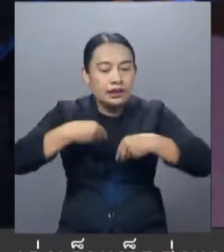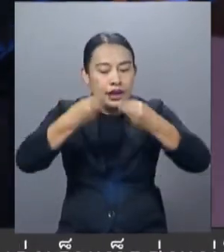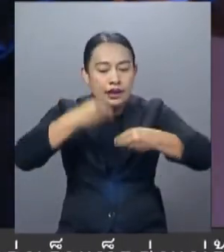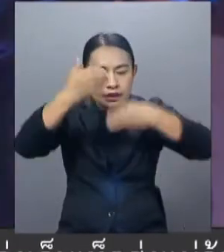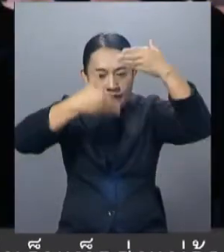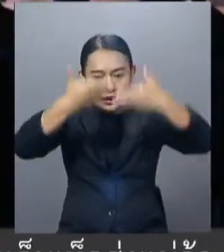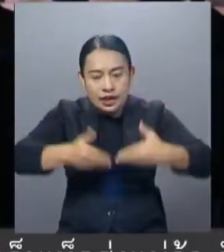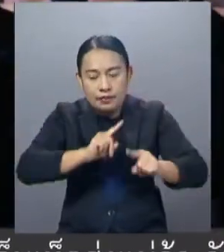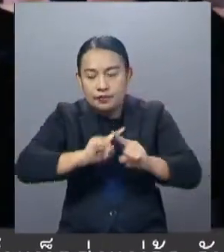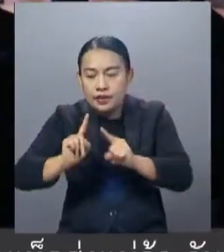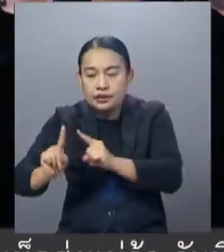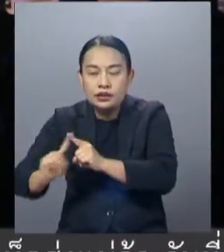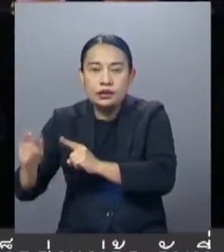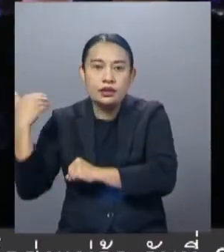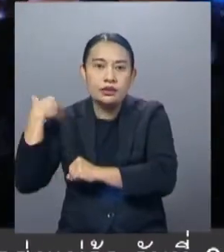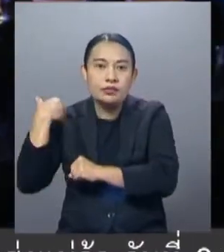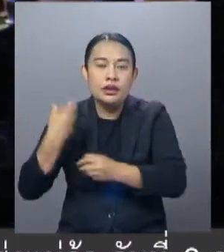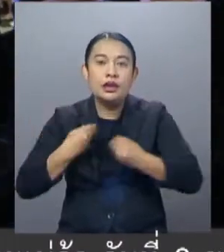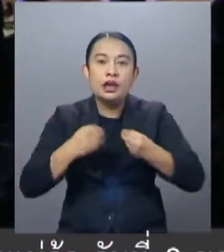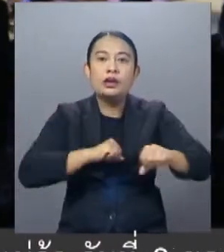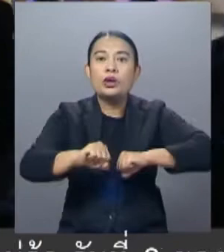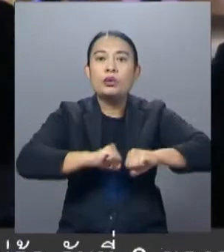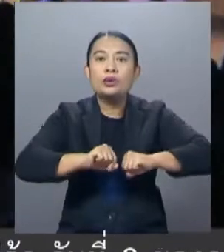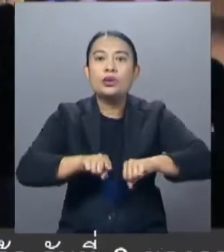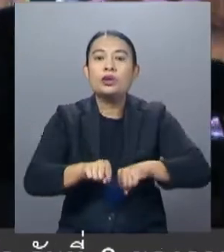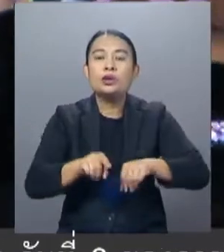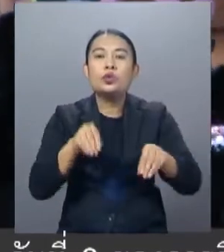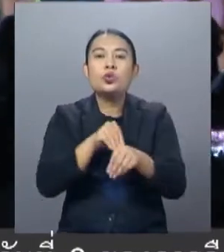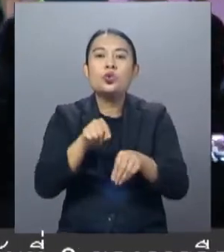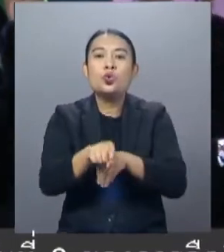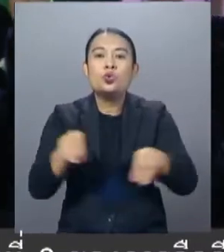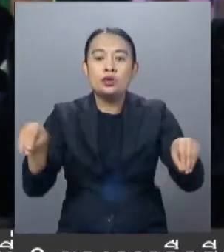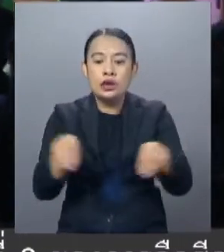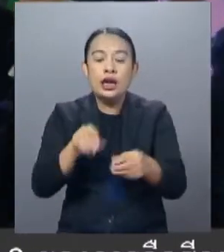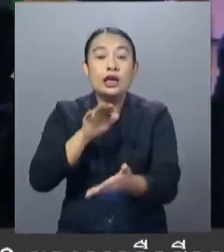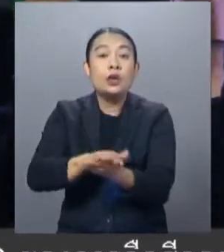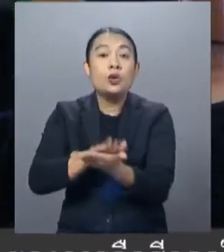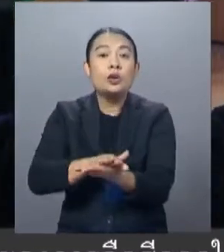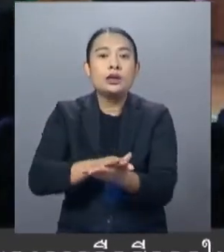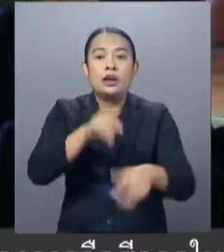ความหลากหลายเพื่อให้เยาวชนในพื้นที่ใกล้เคียงซึ่งประกอบด้วยโรงเรียนอย่างน้อย